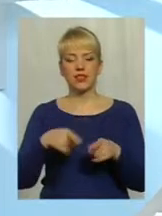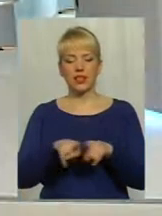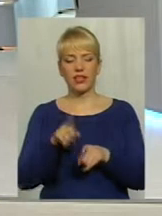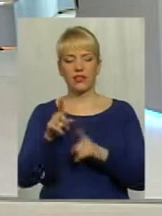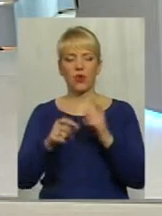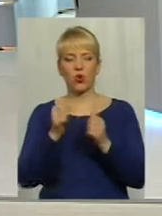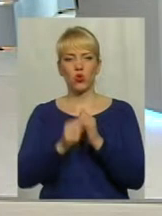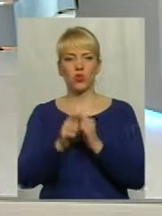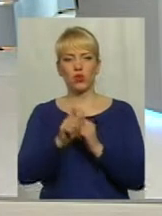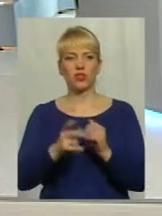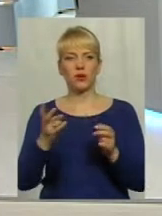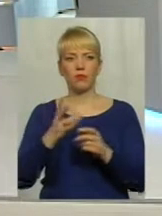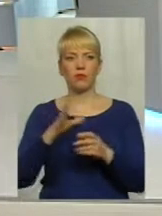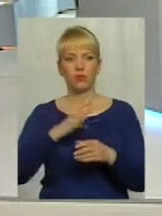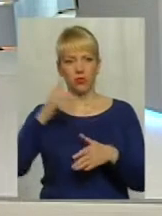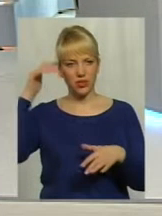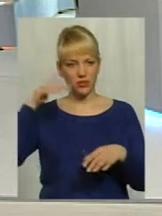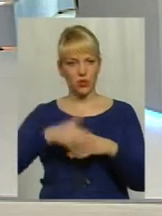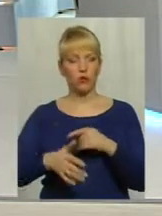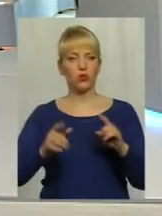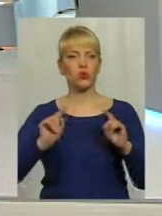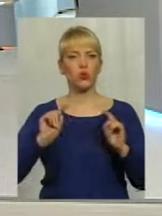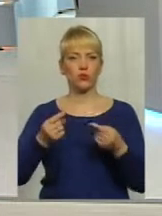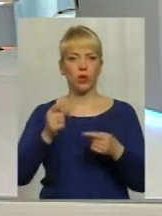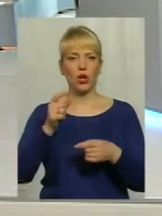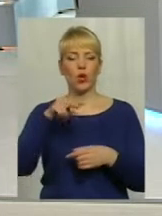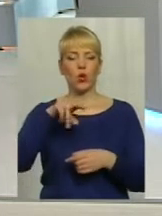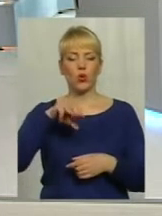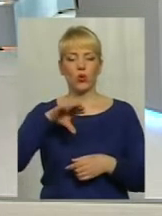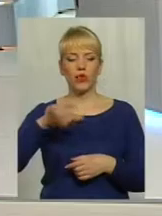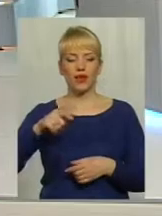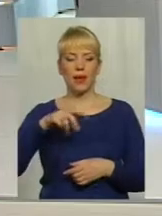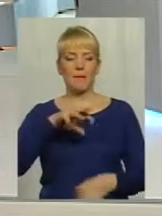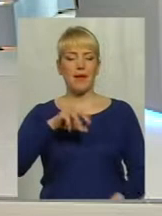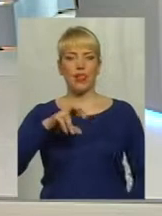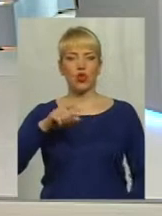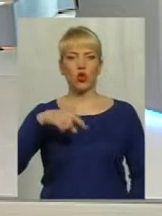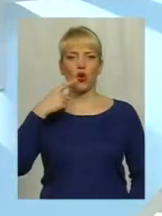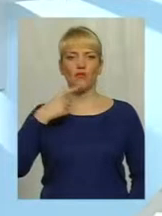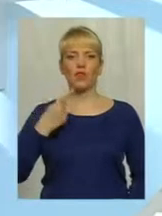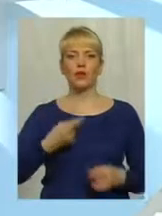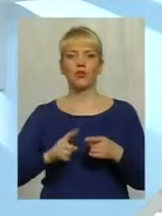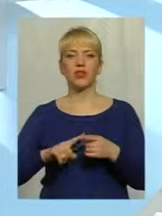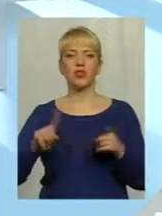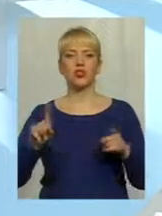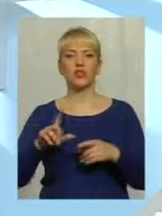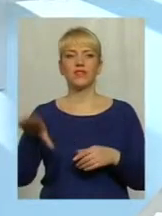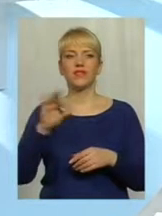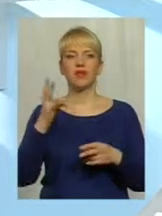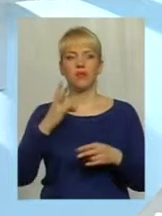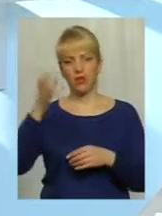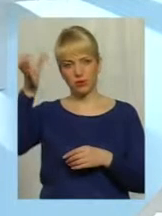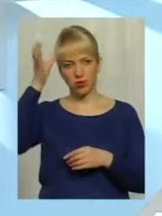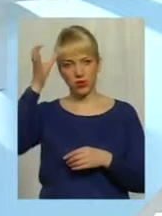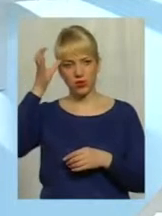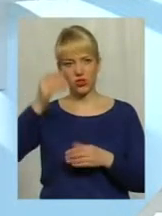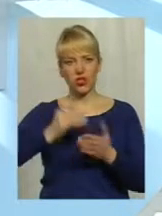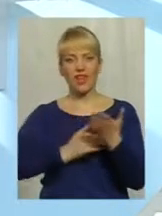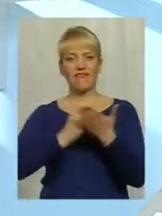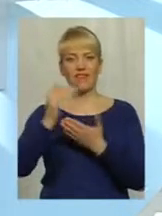кожна людина повинна стати свідомою. Чому Лютер, Мелантон і інші говорили про те, що всі мають бути освіченими і